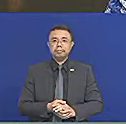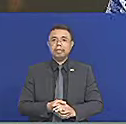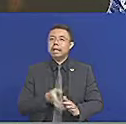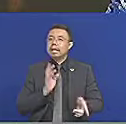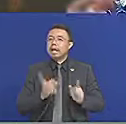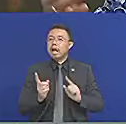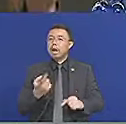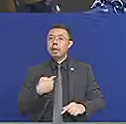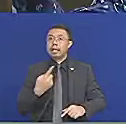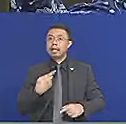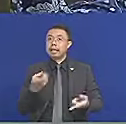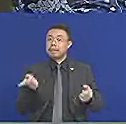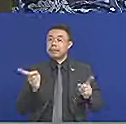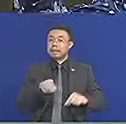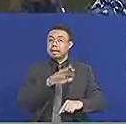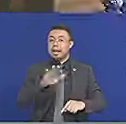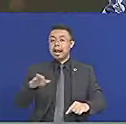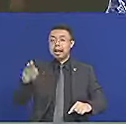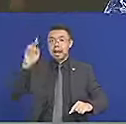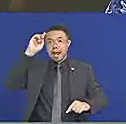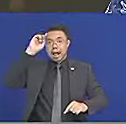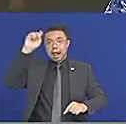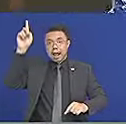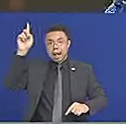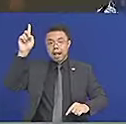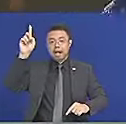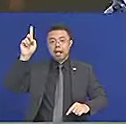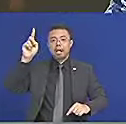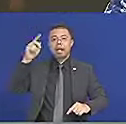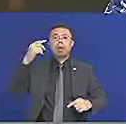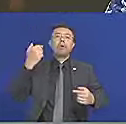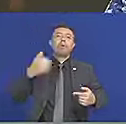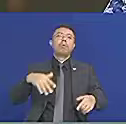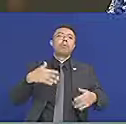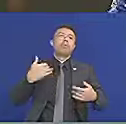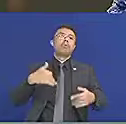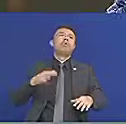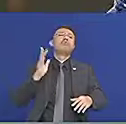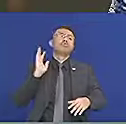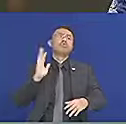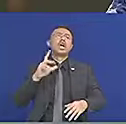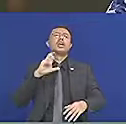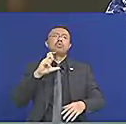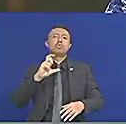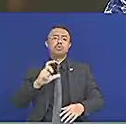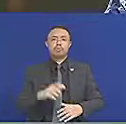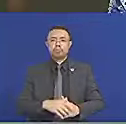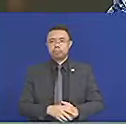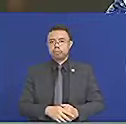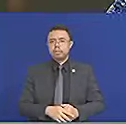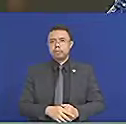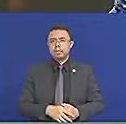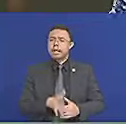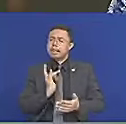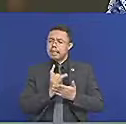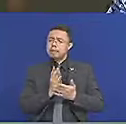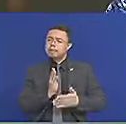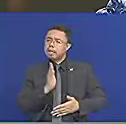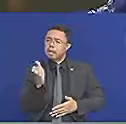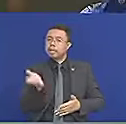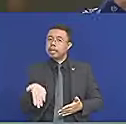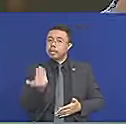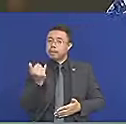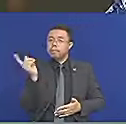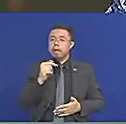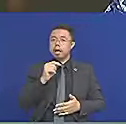kalau kita menjadi anak-anak Allah, tuh cukup saudara, udah cukup. Jalani saja hidup